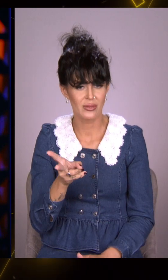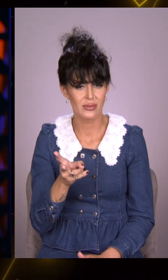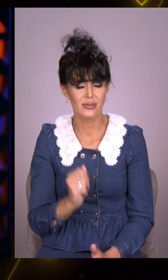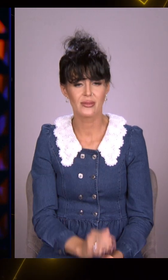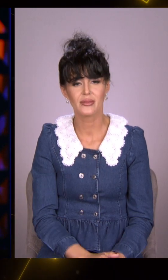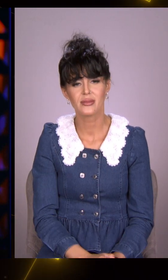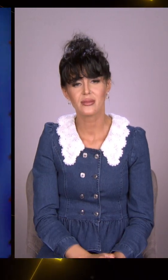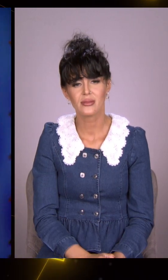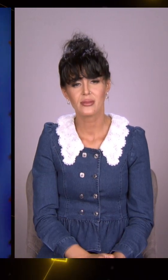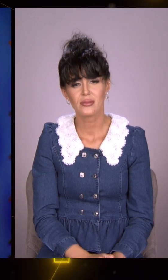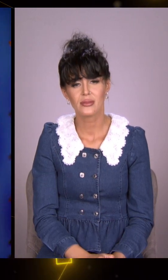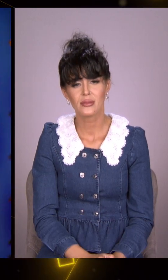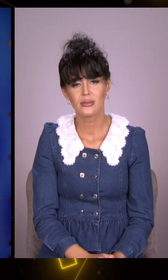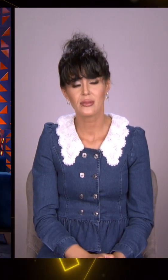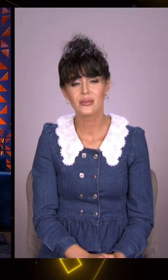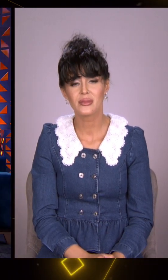Давайте.